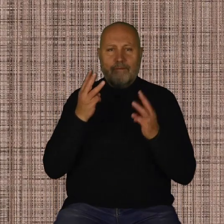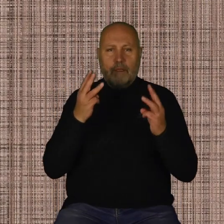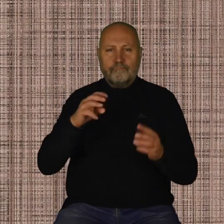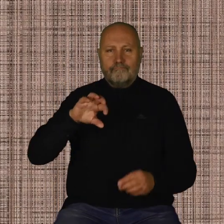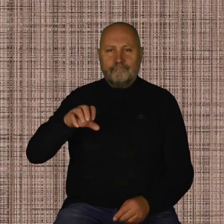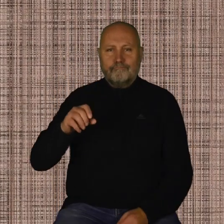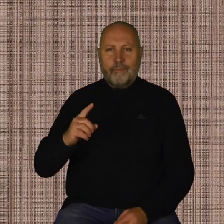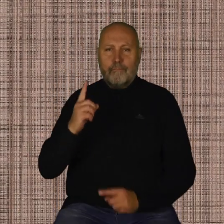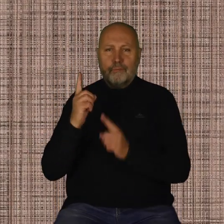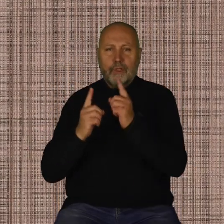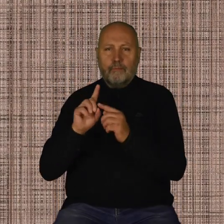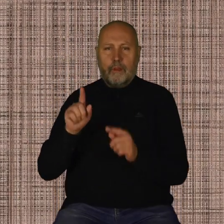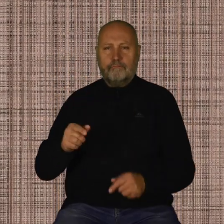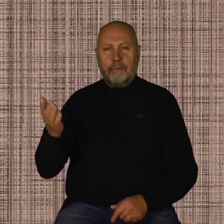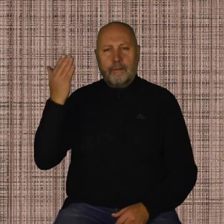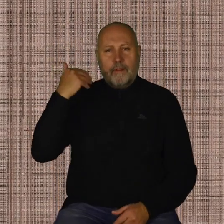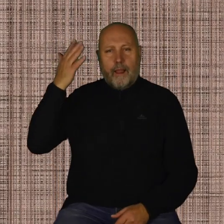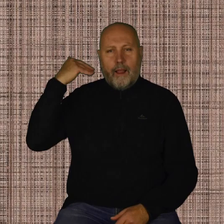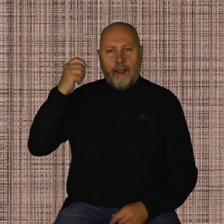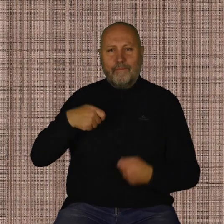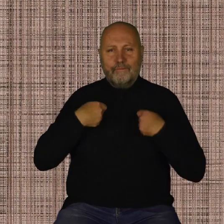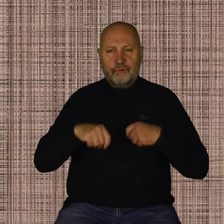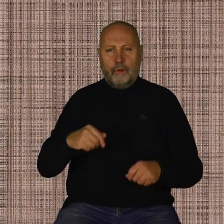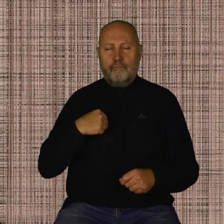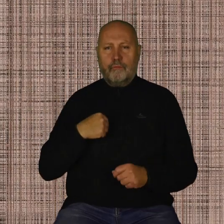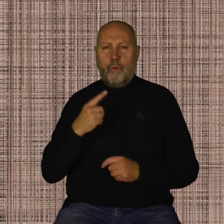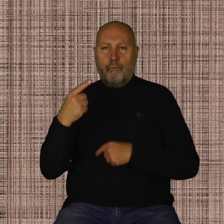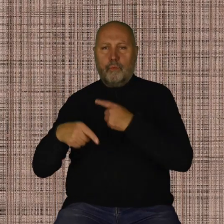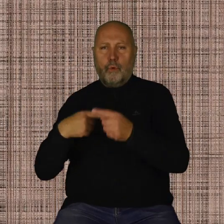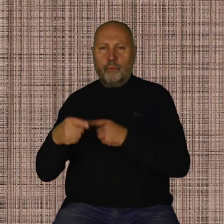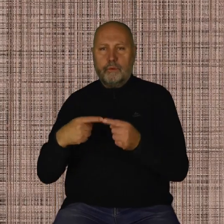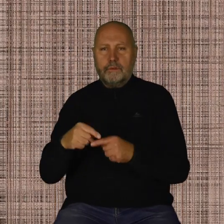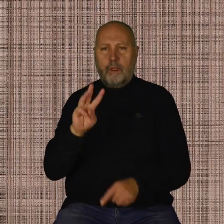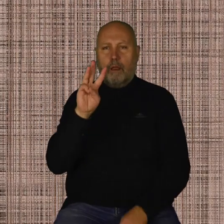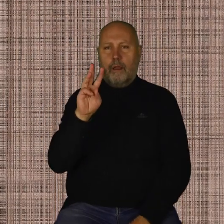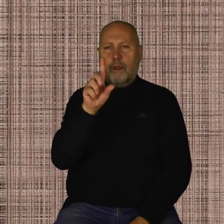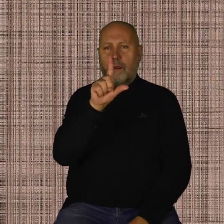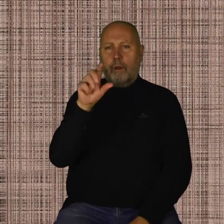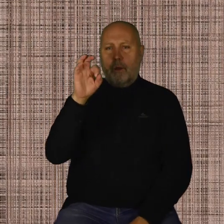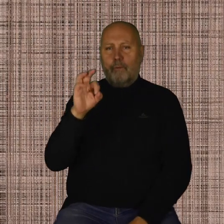ważniejszych dziedzin przemysłu na dawnej wsi była wytwórczość